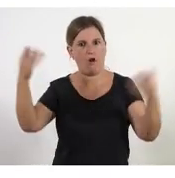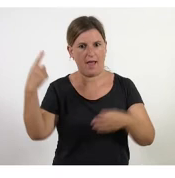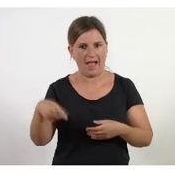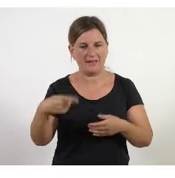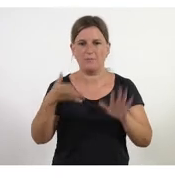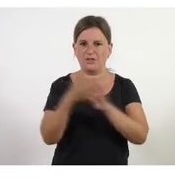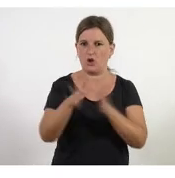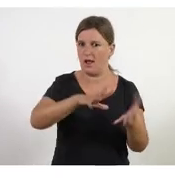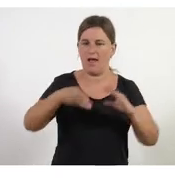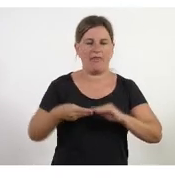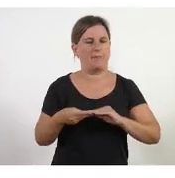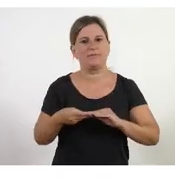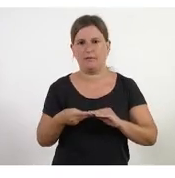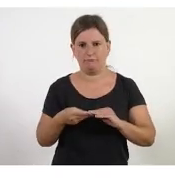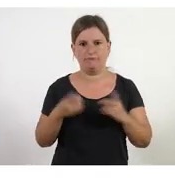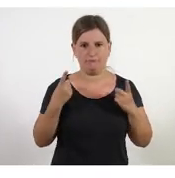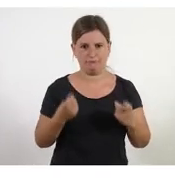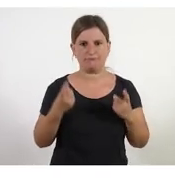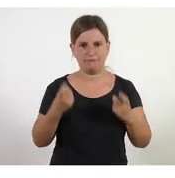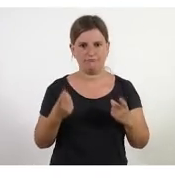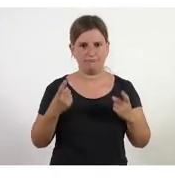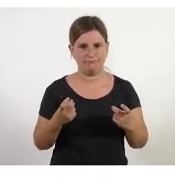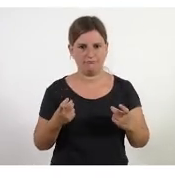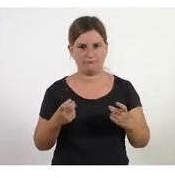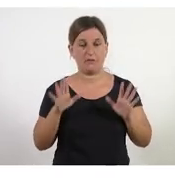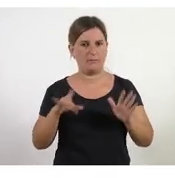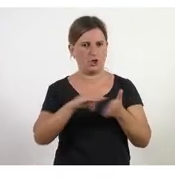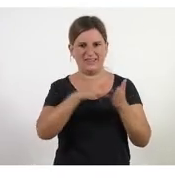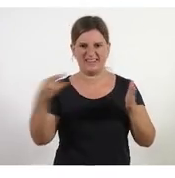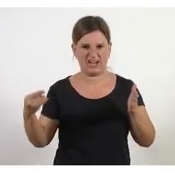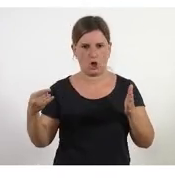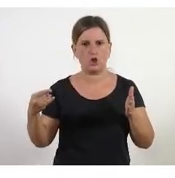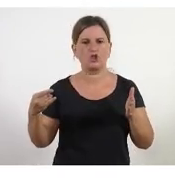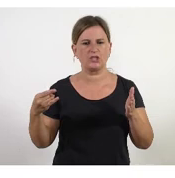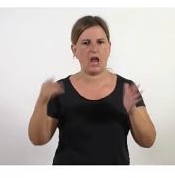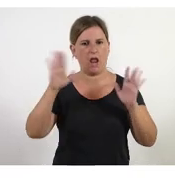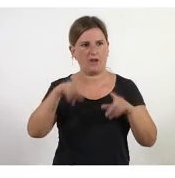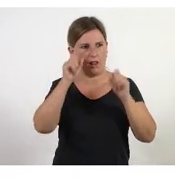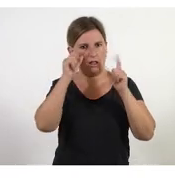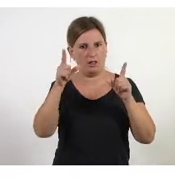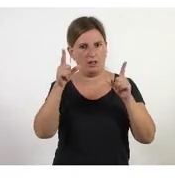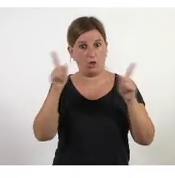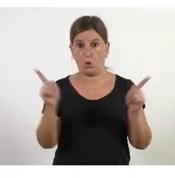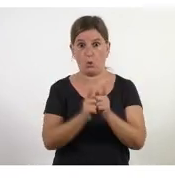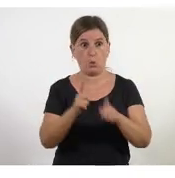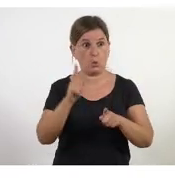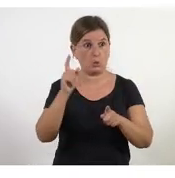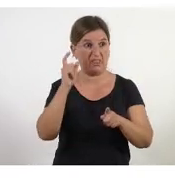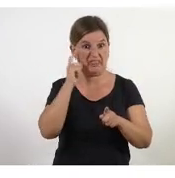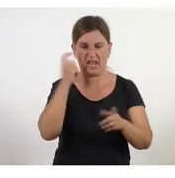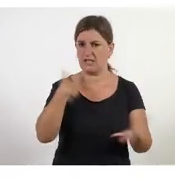cas va ser evident però el punt de tecnologia els va donar que en pocs dies ja estaven posats en